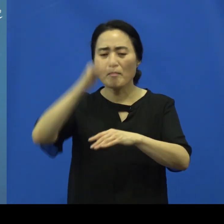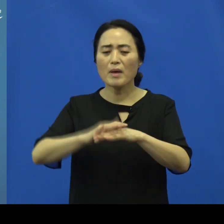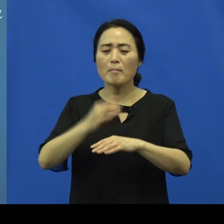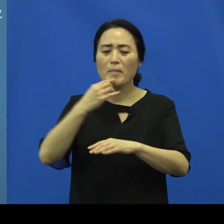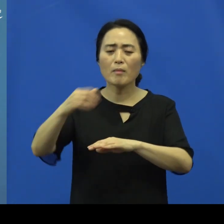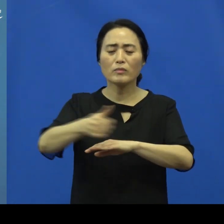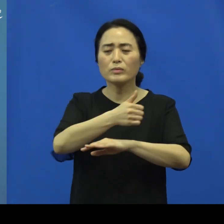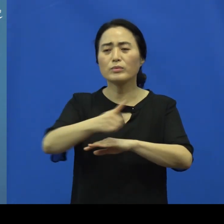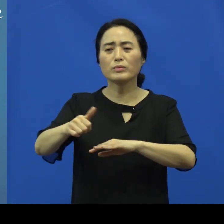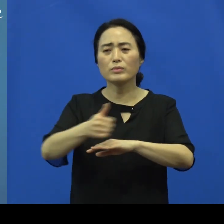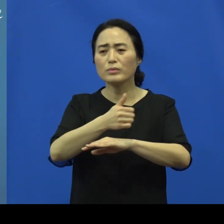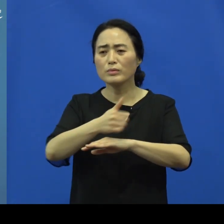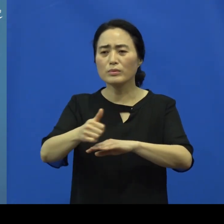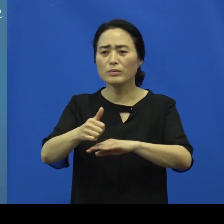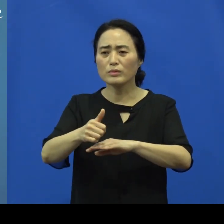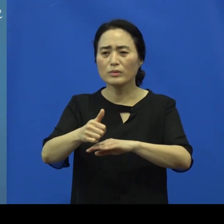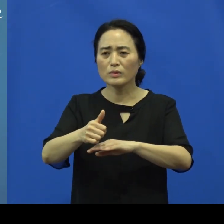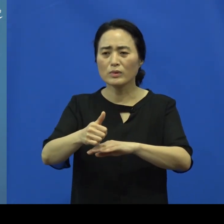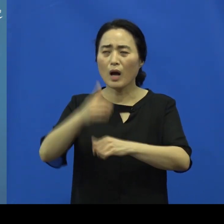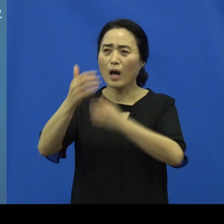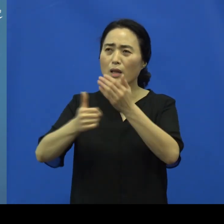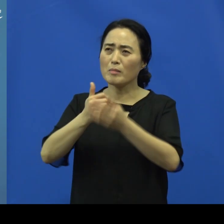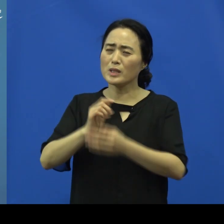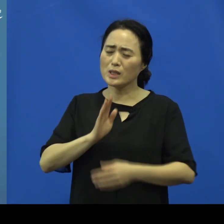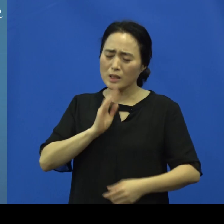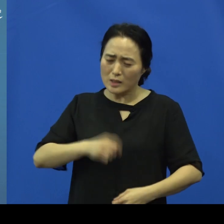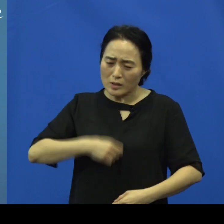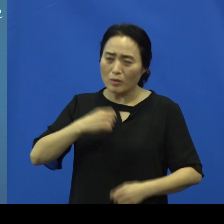부모의 신앙을 계승받지 못한 자녀들.